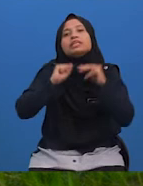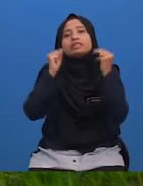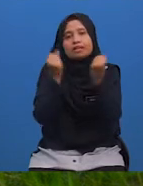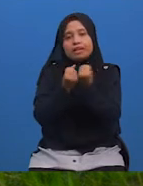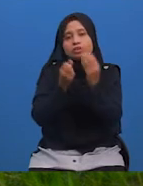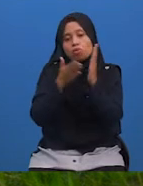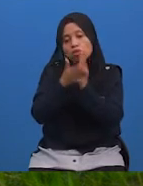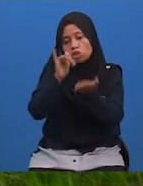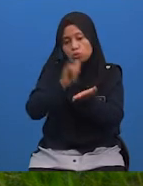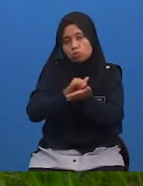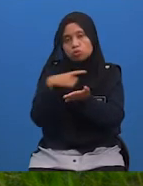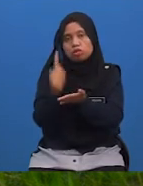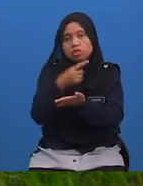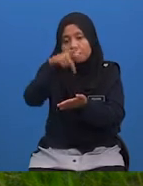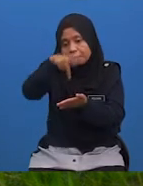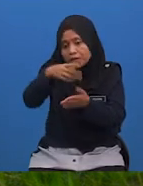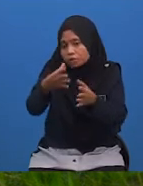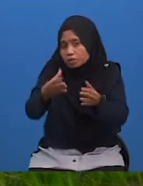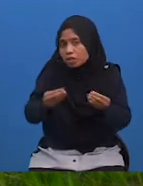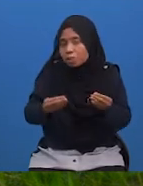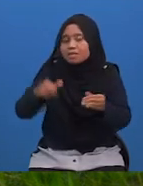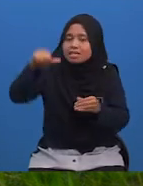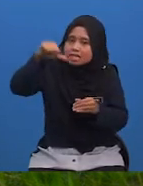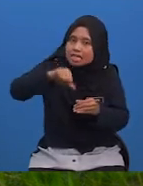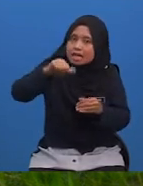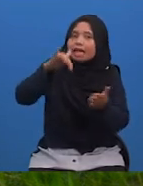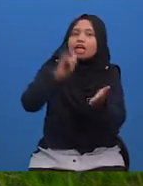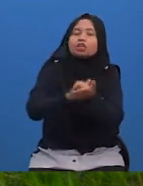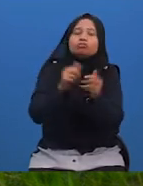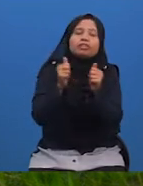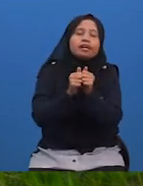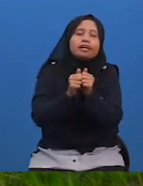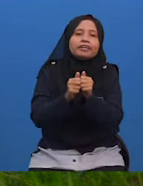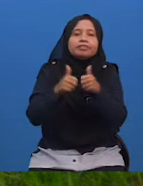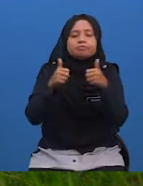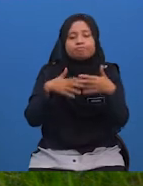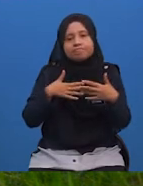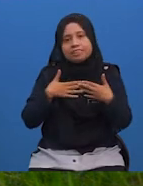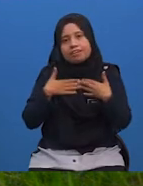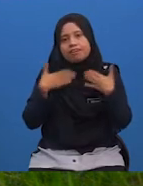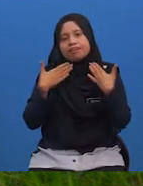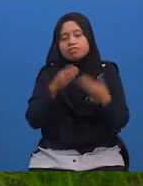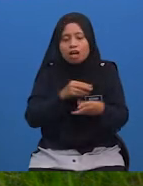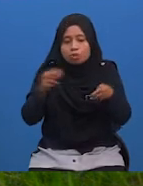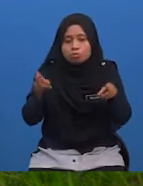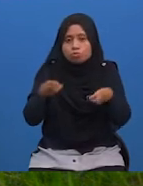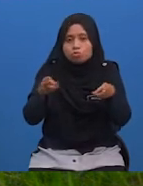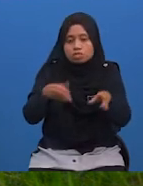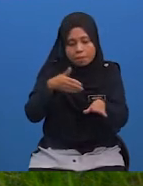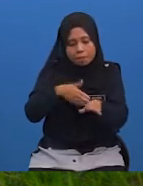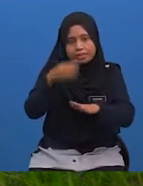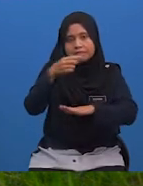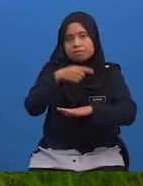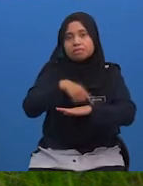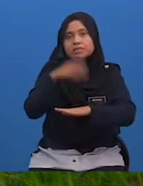itu, kita patut menerima kekalahan itu dengan tabah dan berusaha